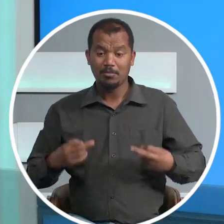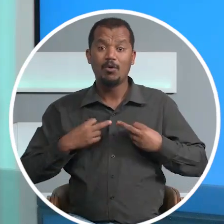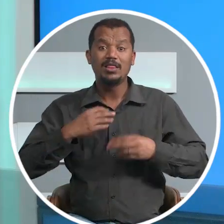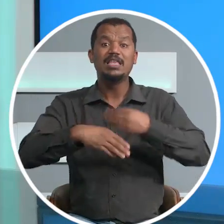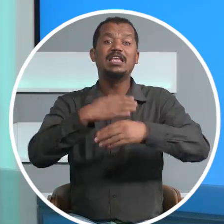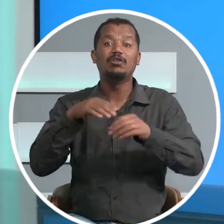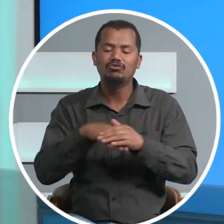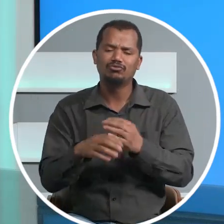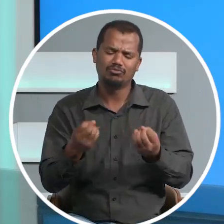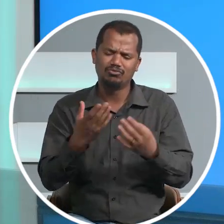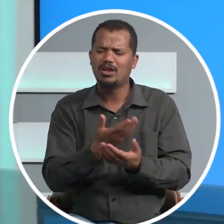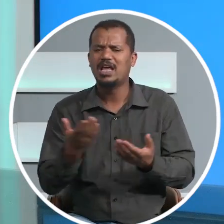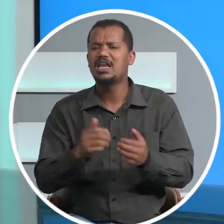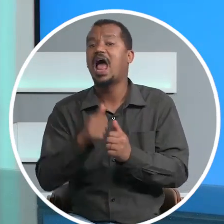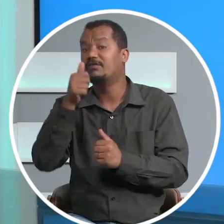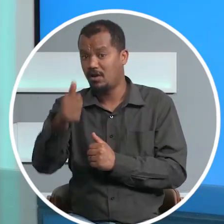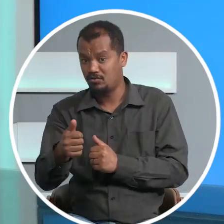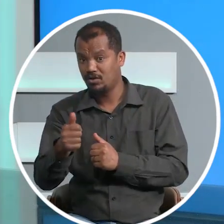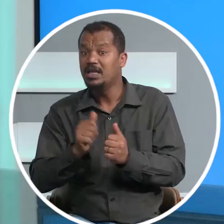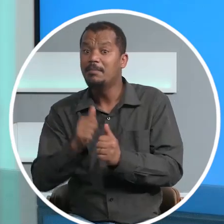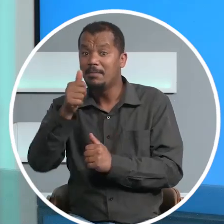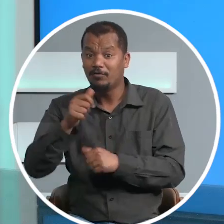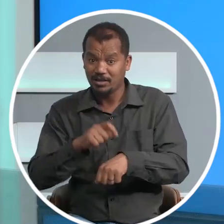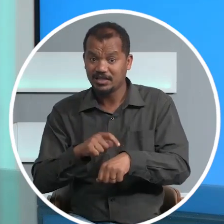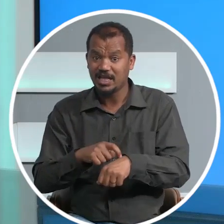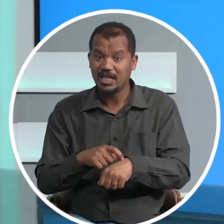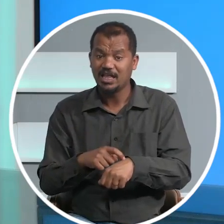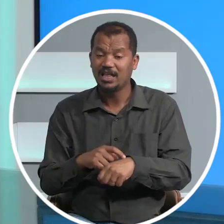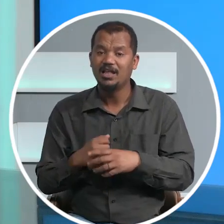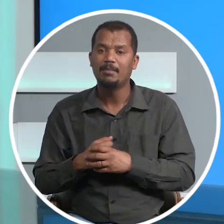በህይወታቸው ሂደት ውስጥ የተለያዩ እንትኖችን ያልፋሉ እድሜ እርከኖችን ሲያልፉ